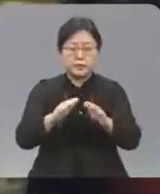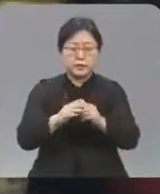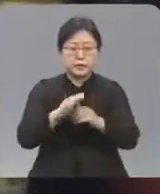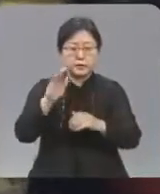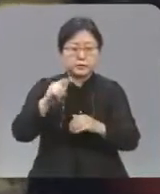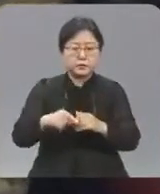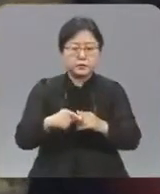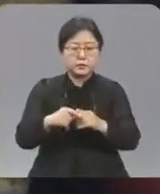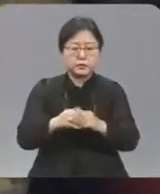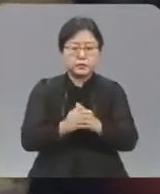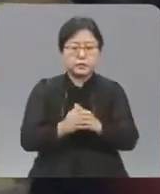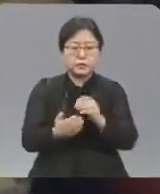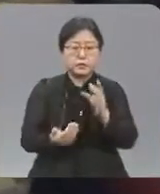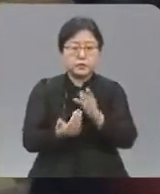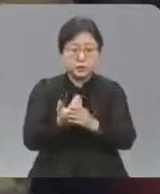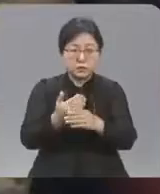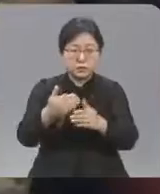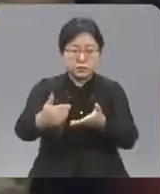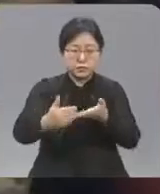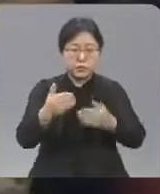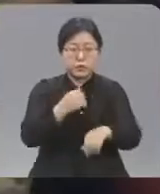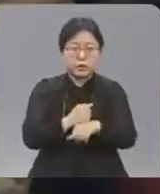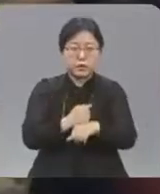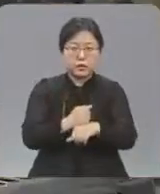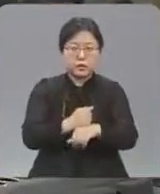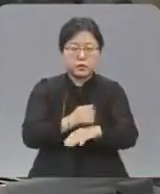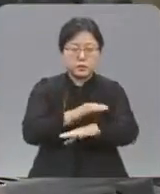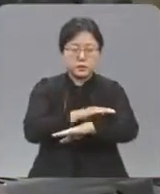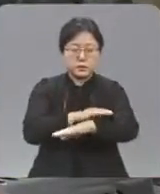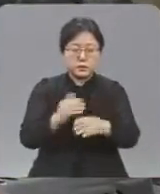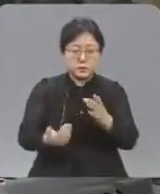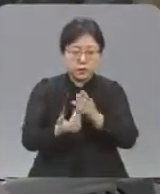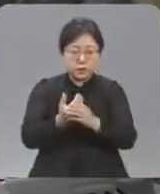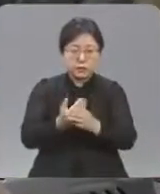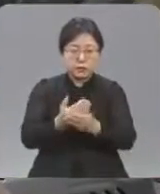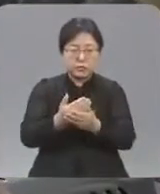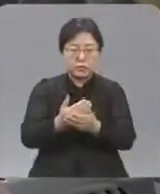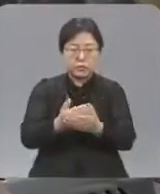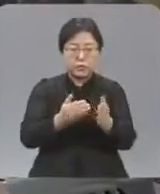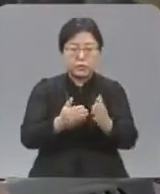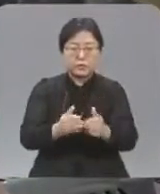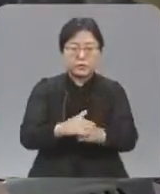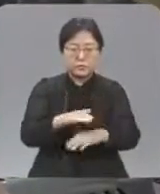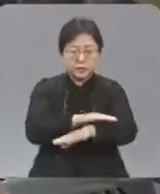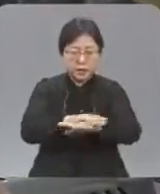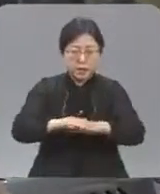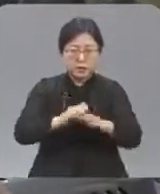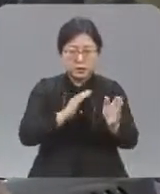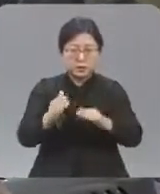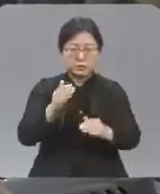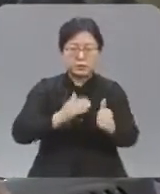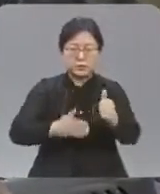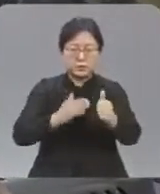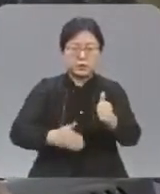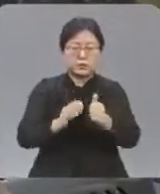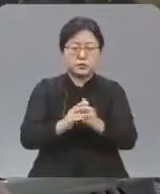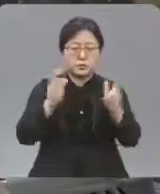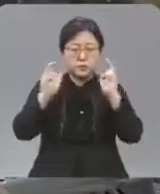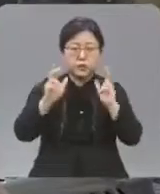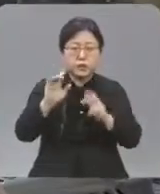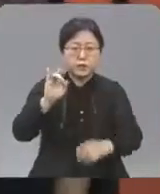어젯밤 현장을 찾아서 사고 상황을 보고받고 사고 수습에 만전을 기해달라고 당부했습니다. 또 해당 재개발 정비